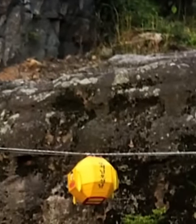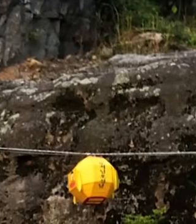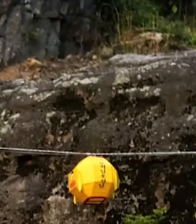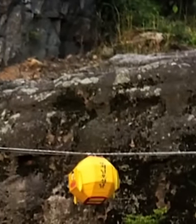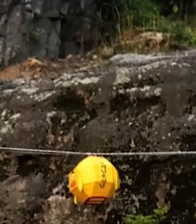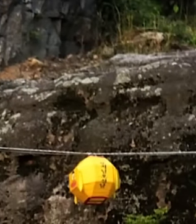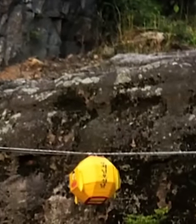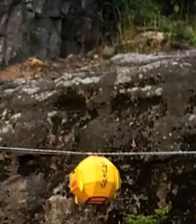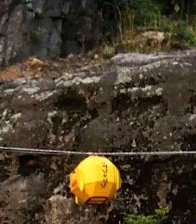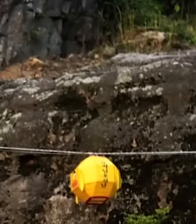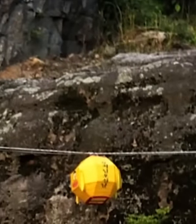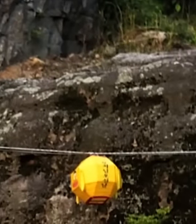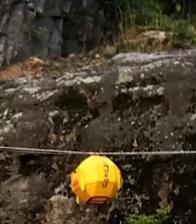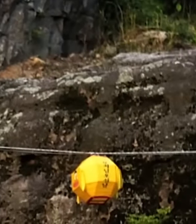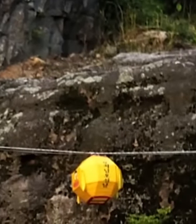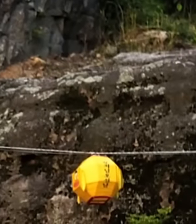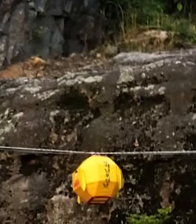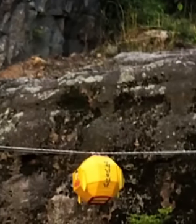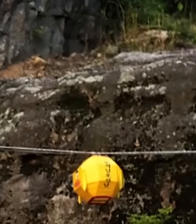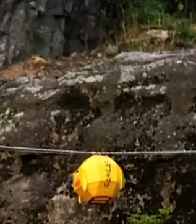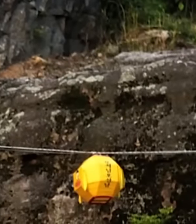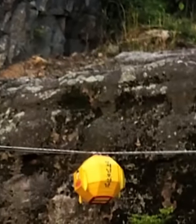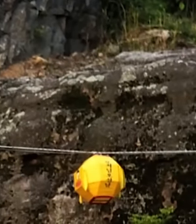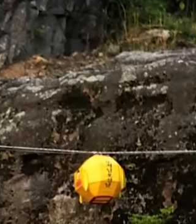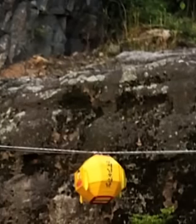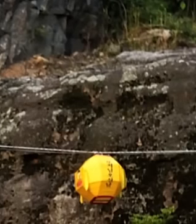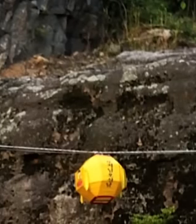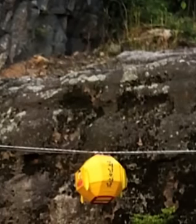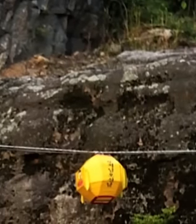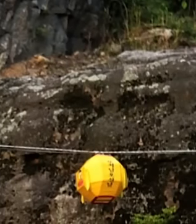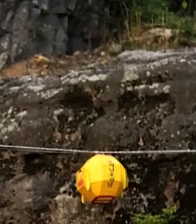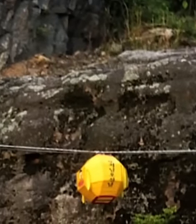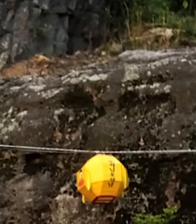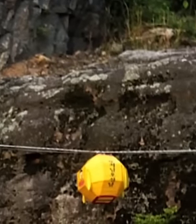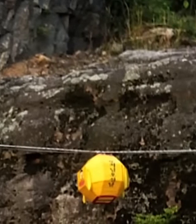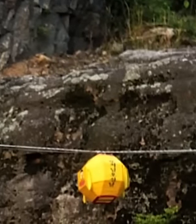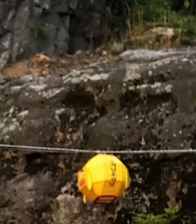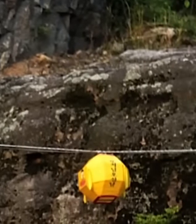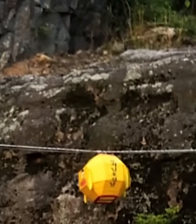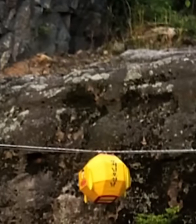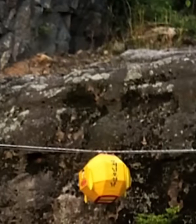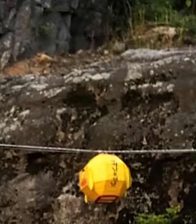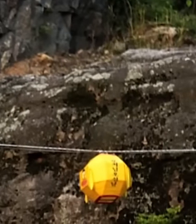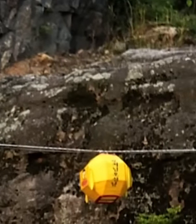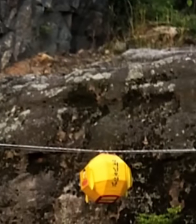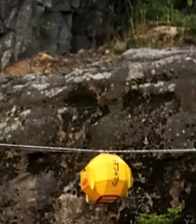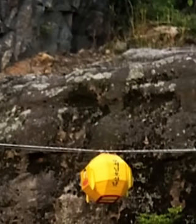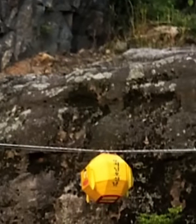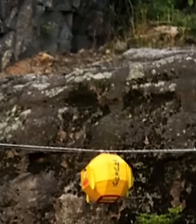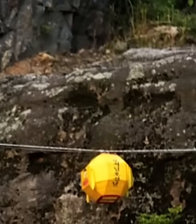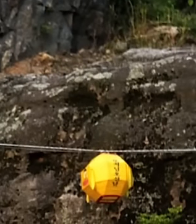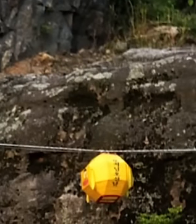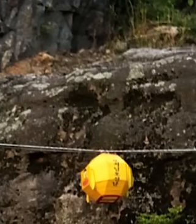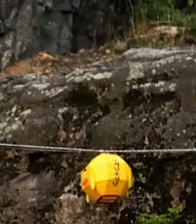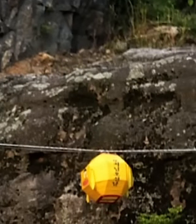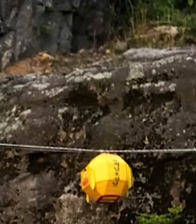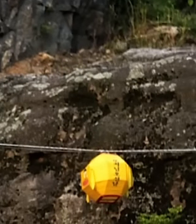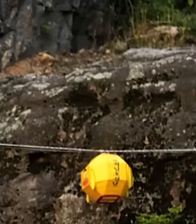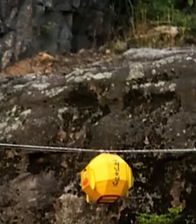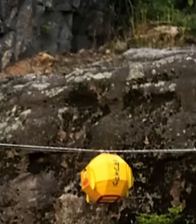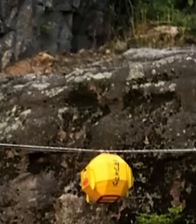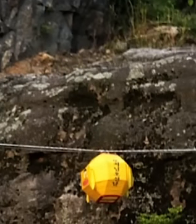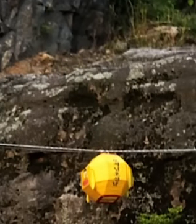이렇게 좀 울퉁불퉁 이렇게 긁혀 있는 거칠거칠한 하게 그렇게 좀 보이더